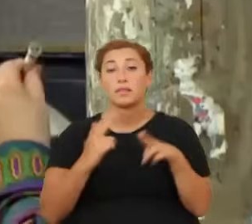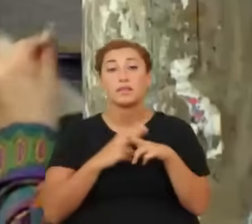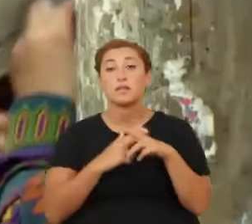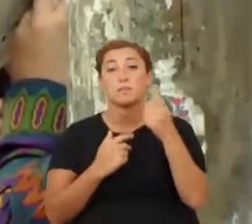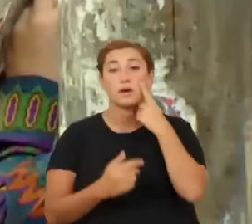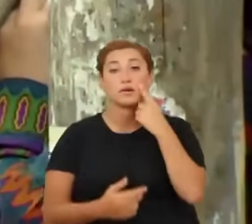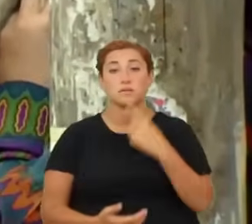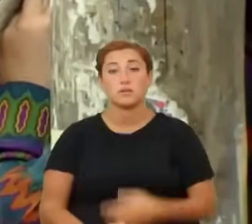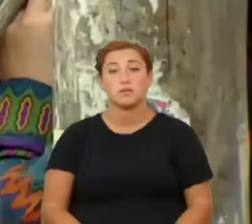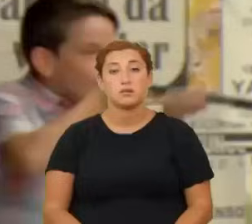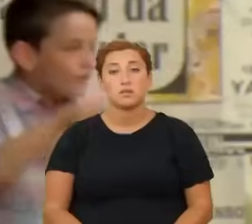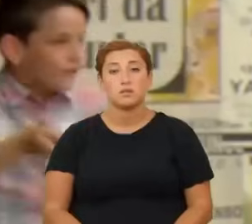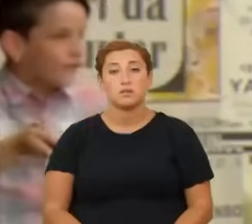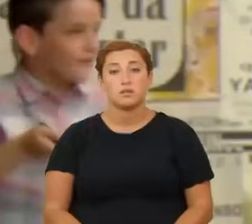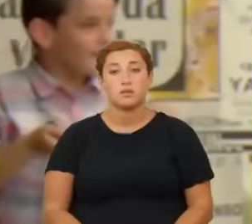bakayım.